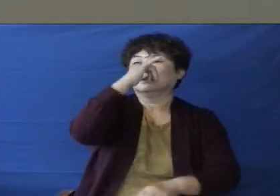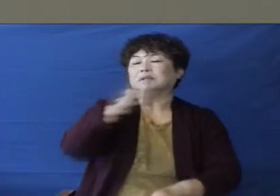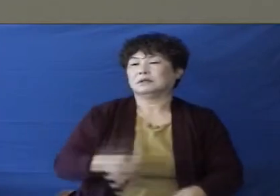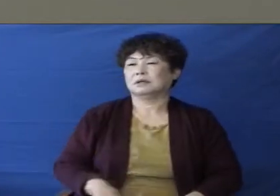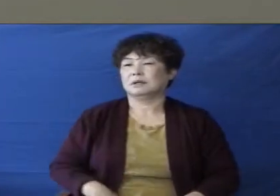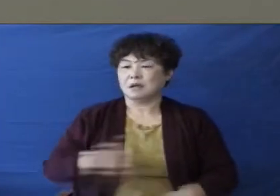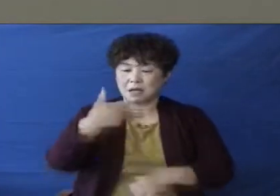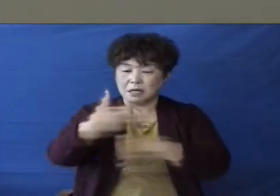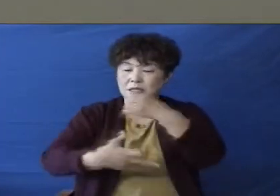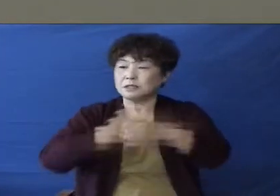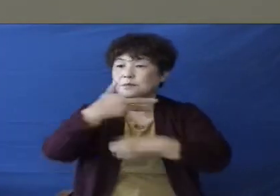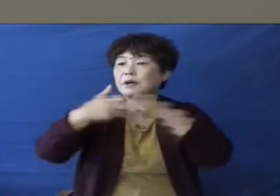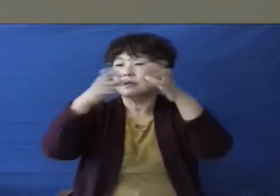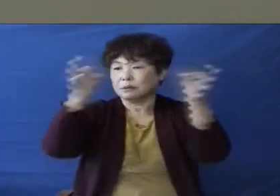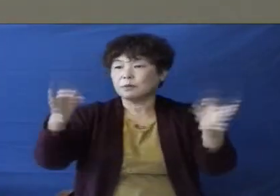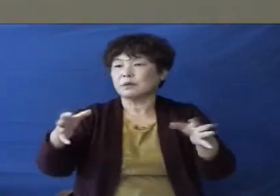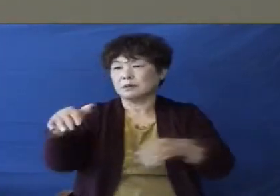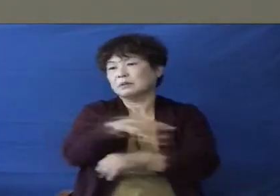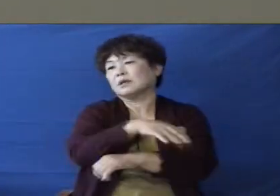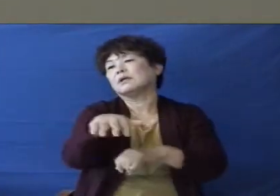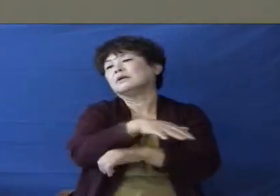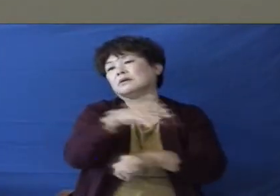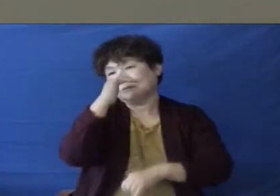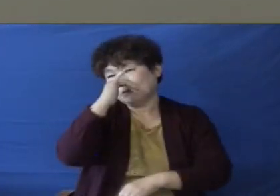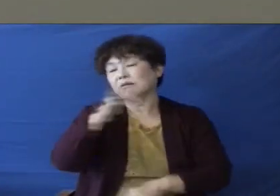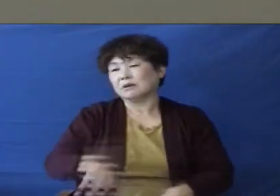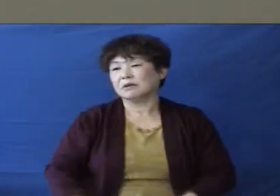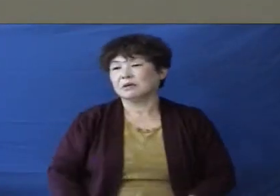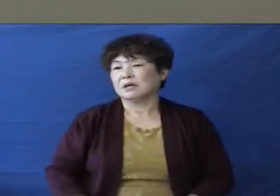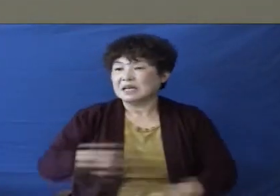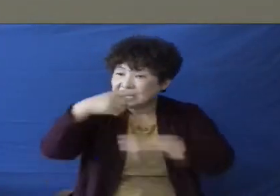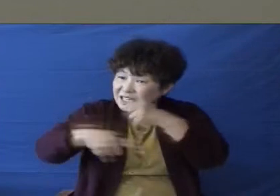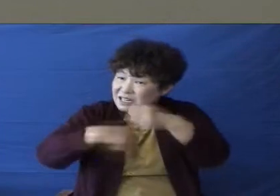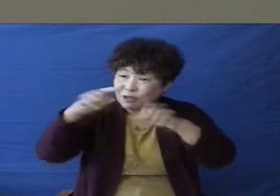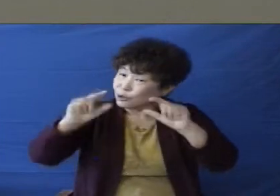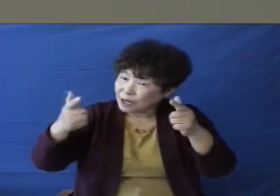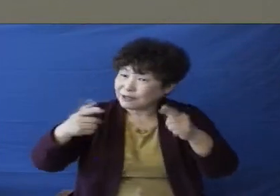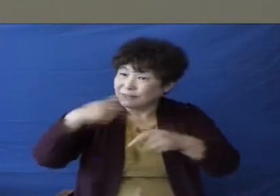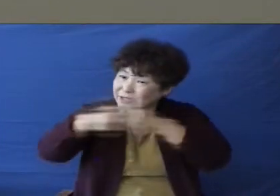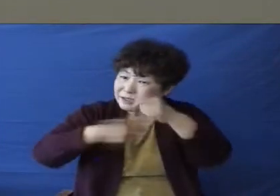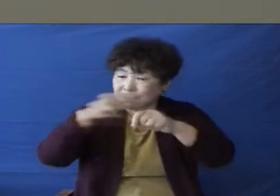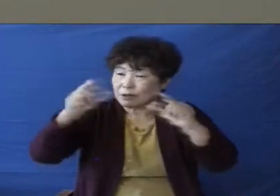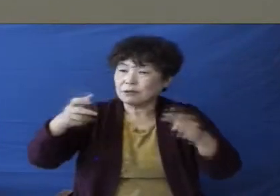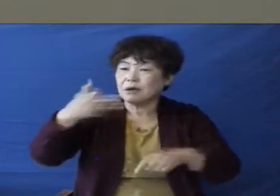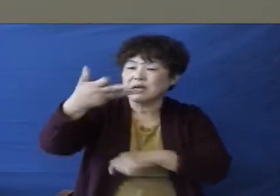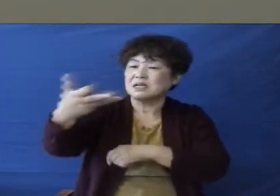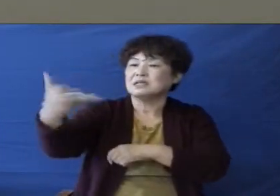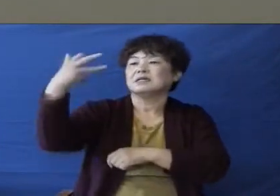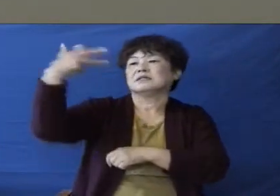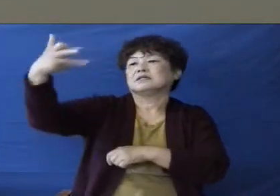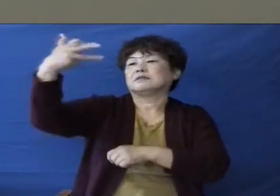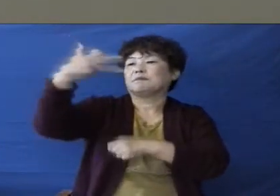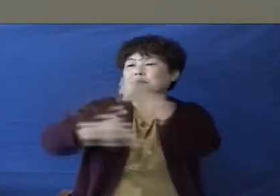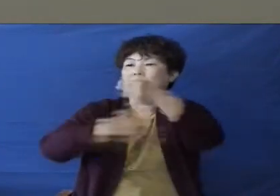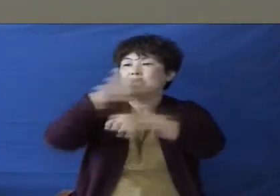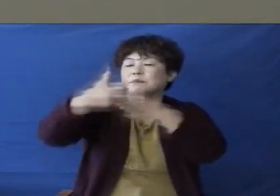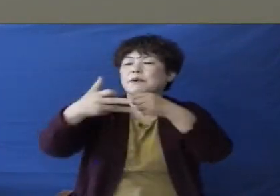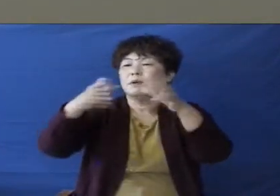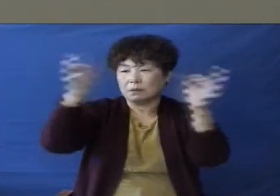10:00 8년 동안이나 그랬다고 하니까 이어 이는 제가 생각할때 물론 희망을